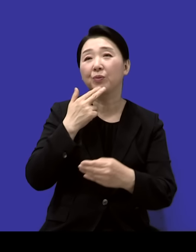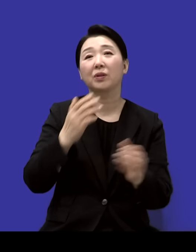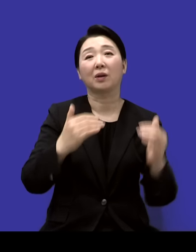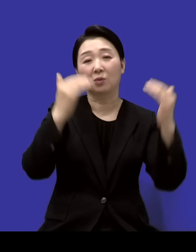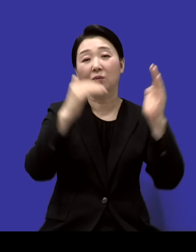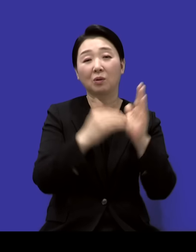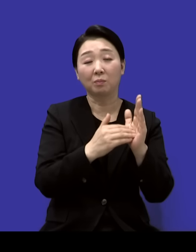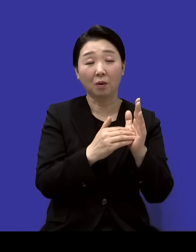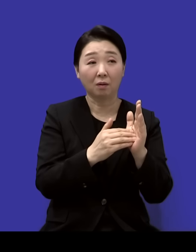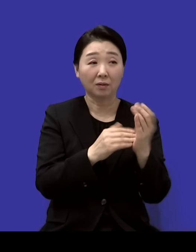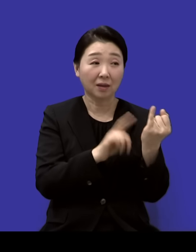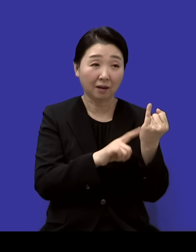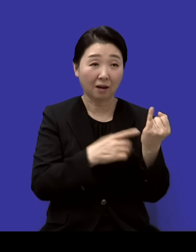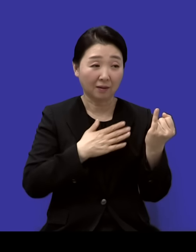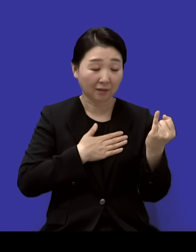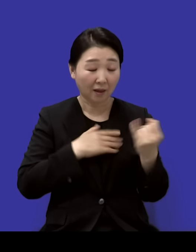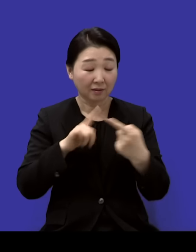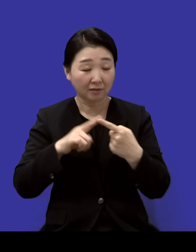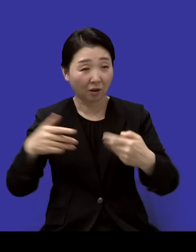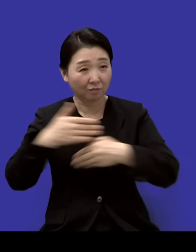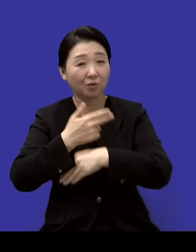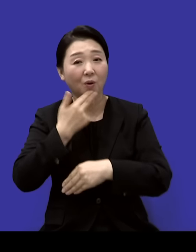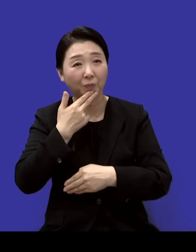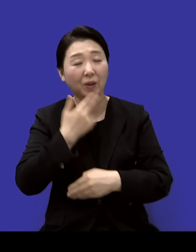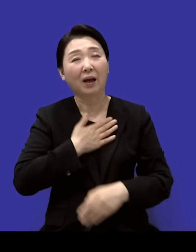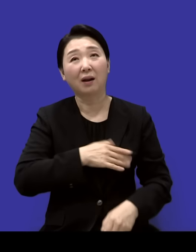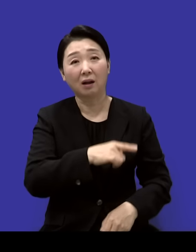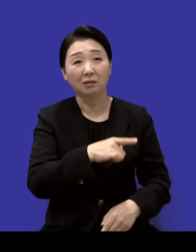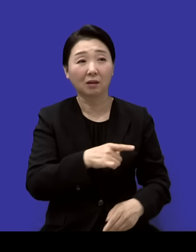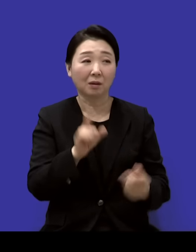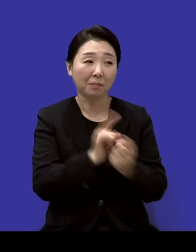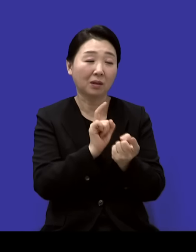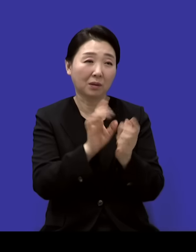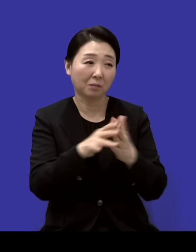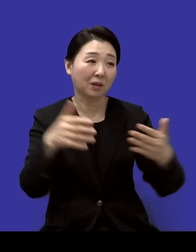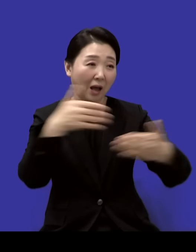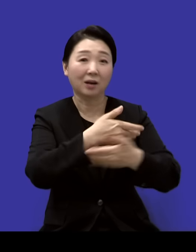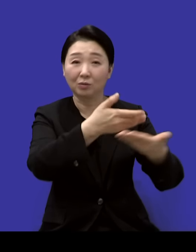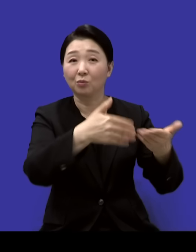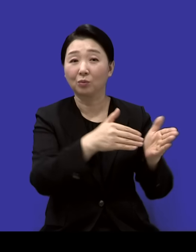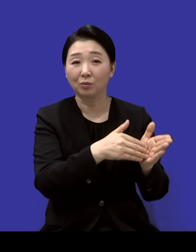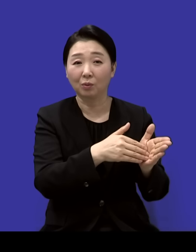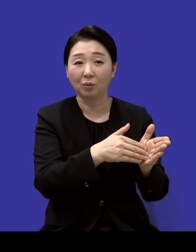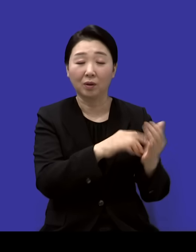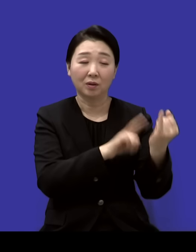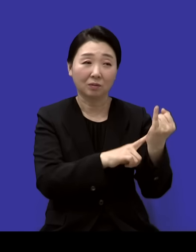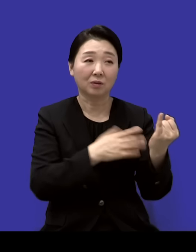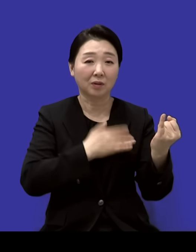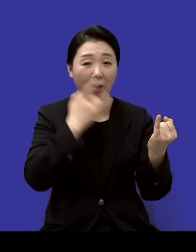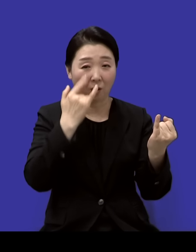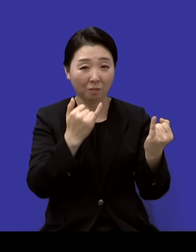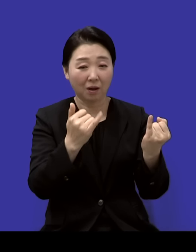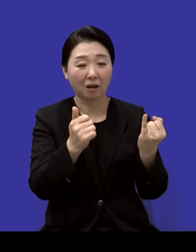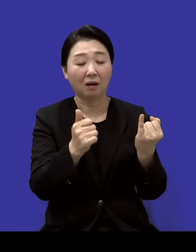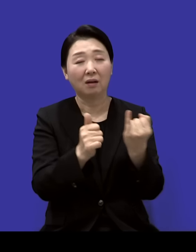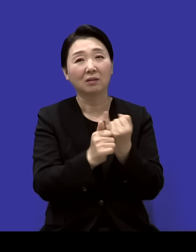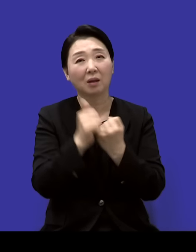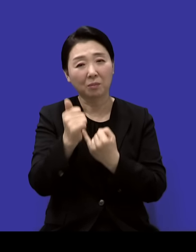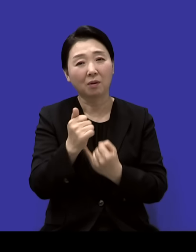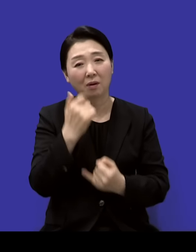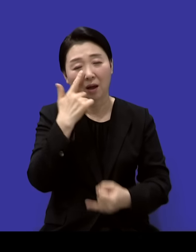제가 그렇게 큰 걸 알아요. 네. 그러니까 저를 만날 때마다 안아줬었어요. 네. 제가 그 친구는 저의 엄마였고 남편이었고